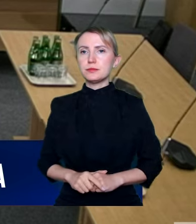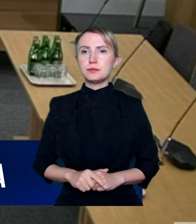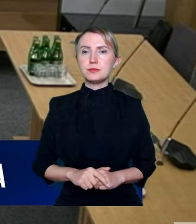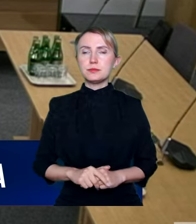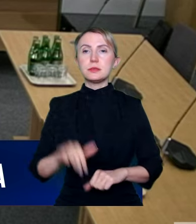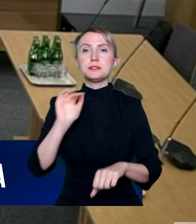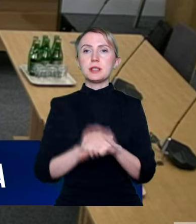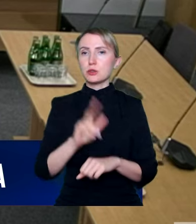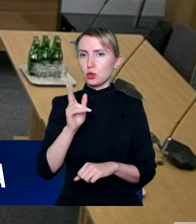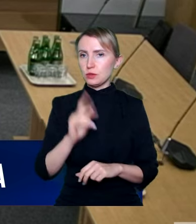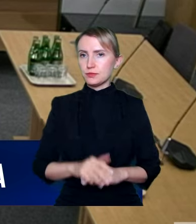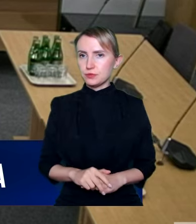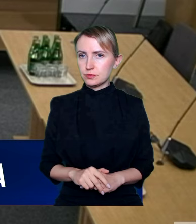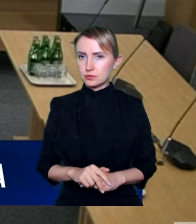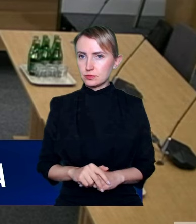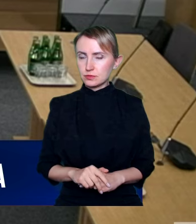za?